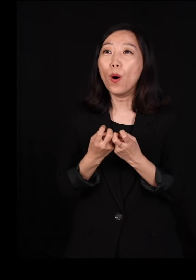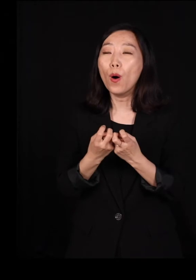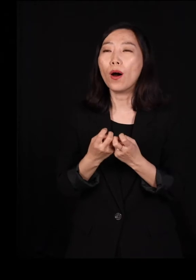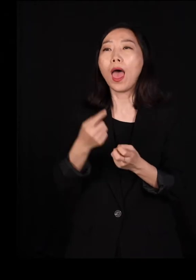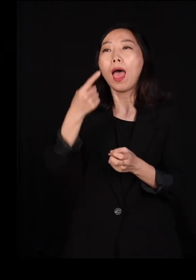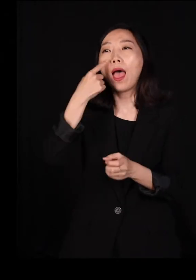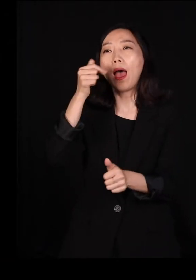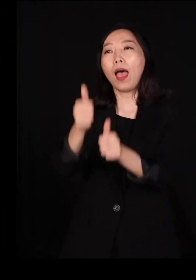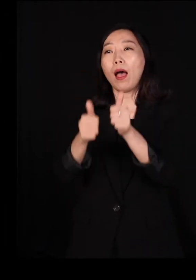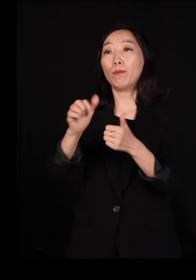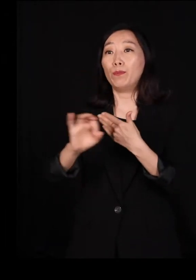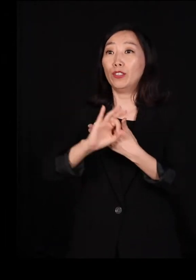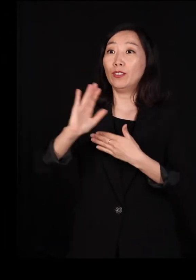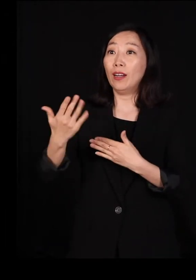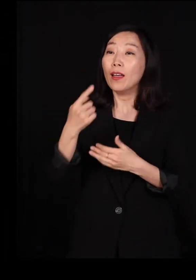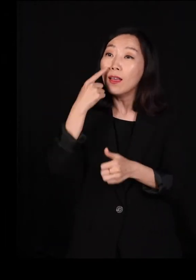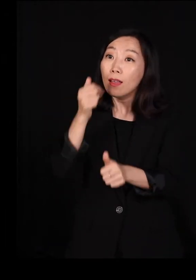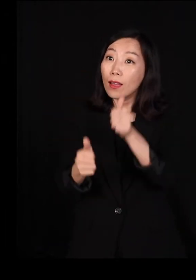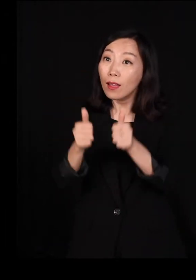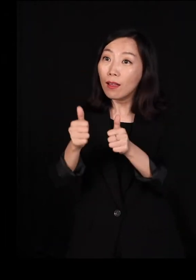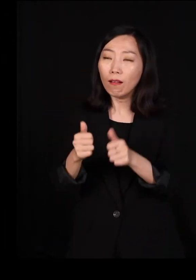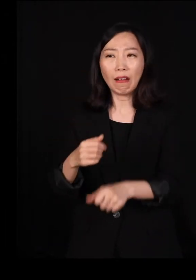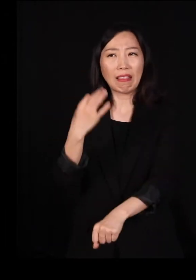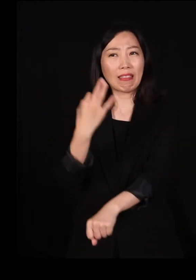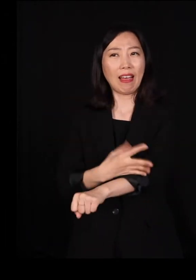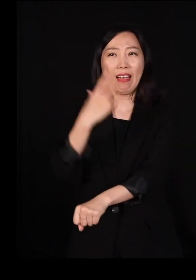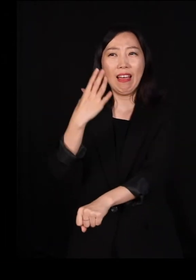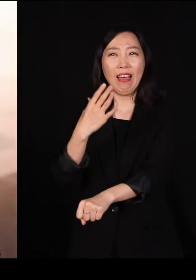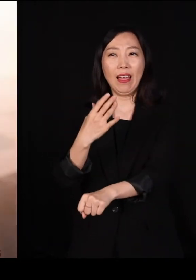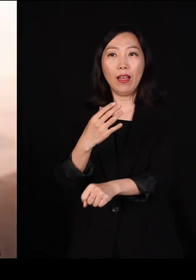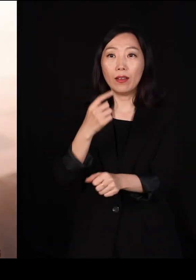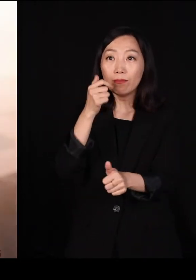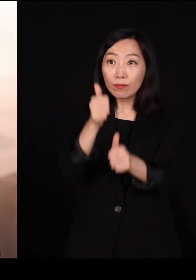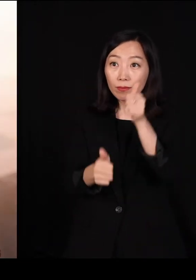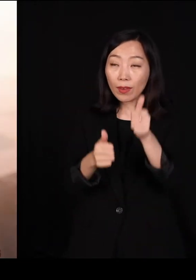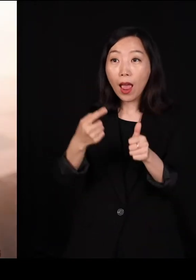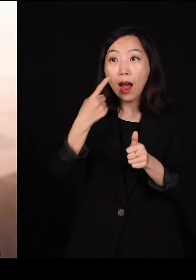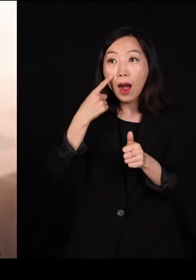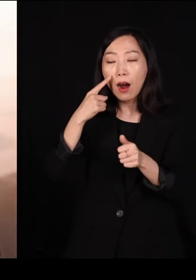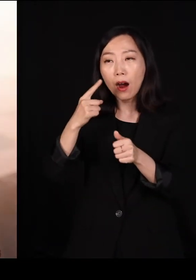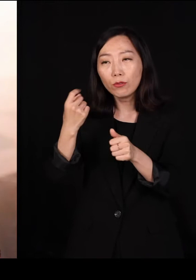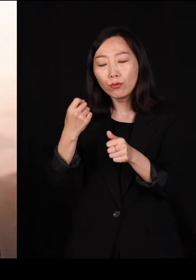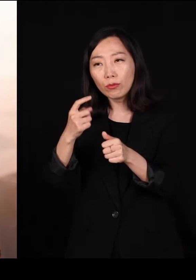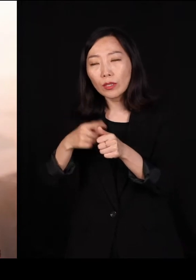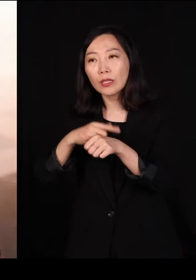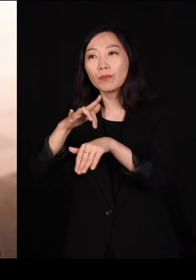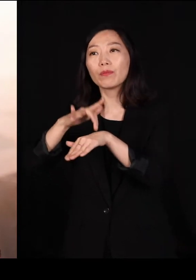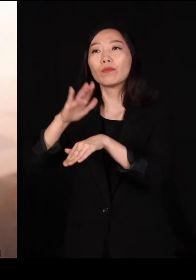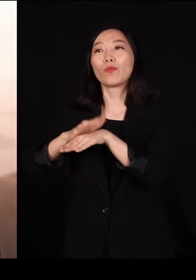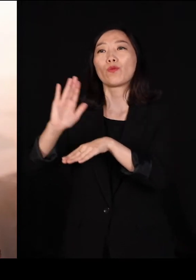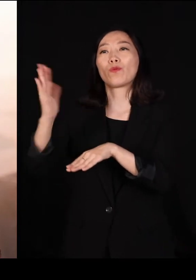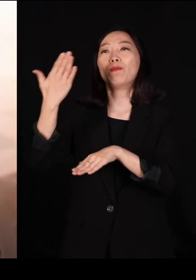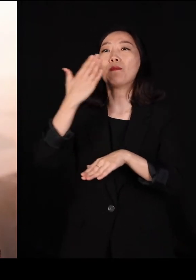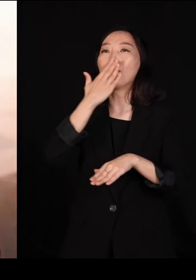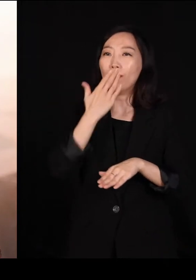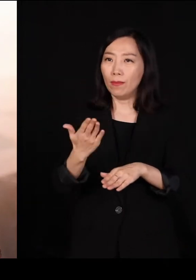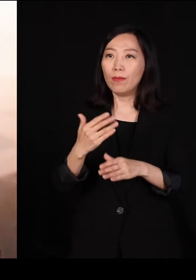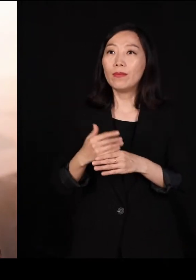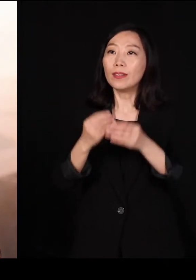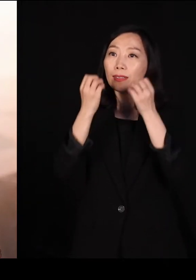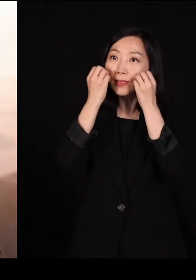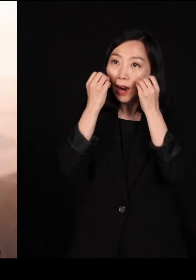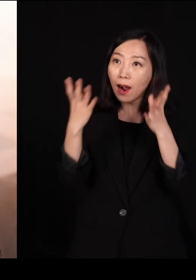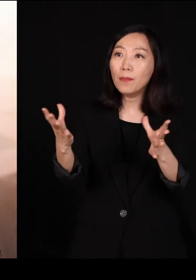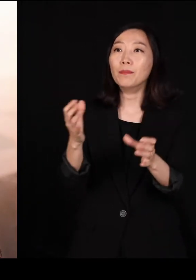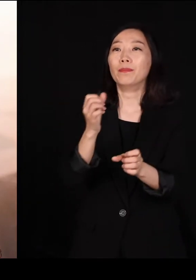실험을 하시면 돼요. 진짜 그렇게 간단해요. 실험을 습관화를 시키면 돼요. 새로운 거를 만들어